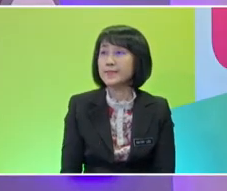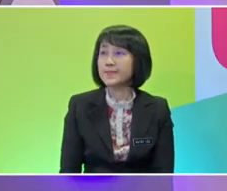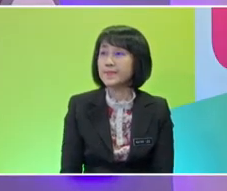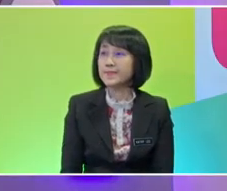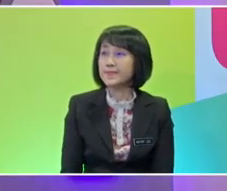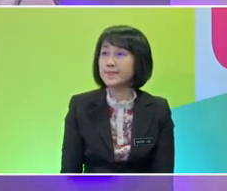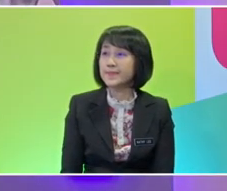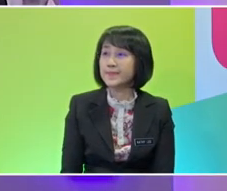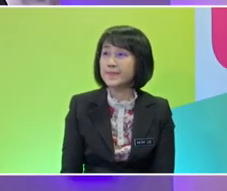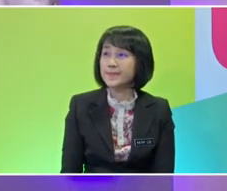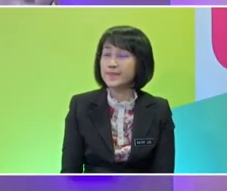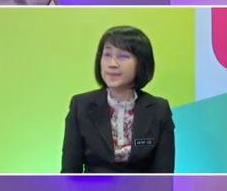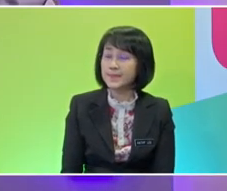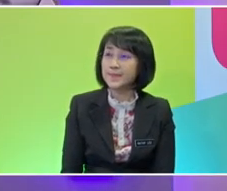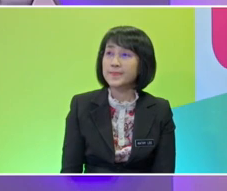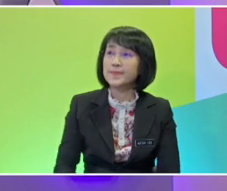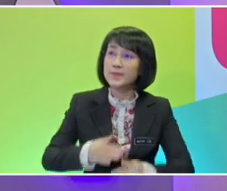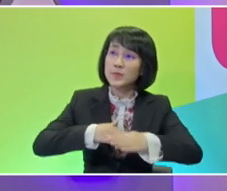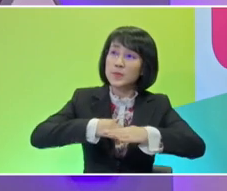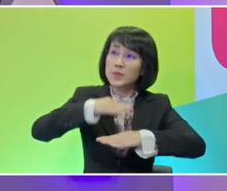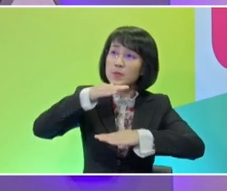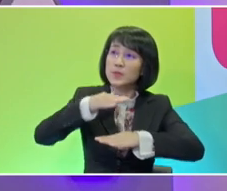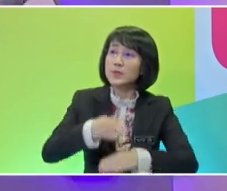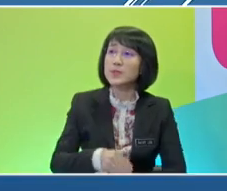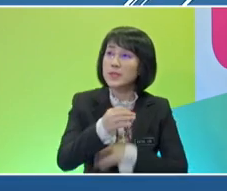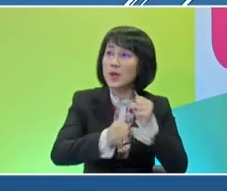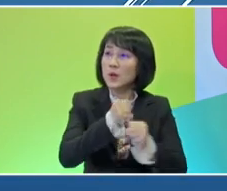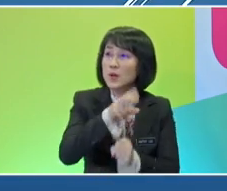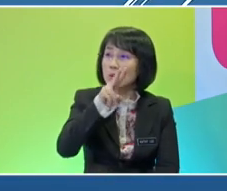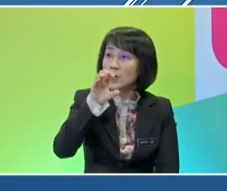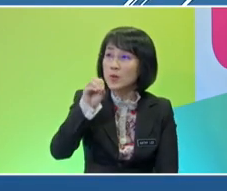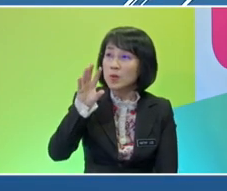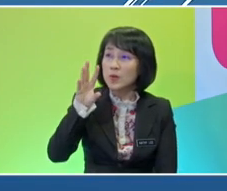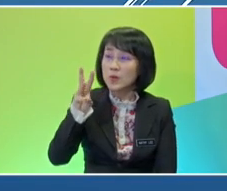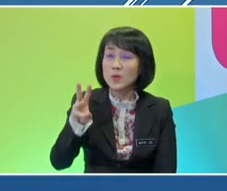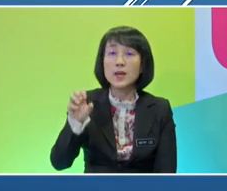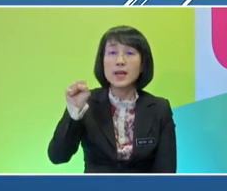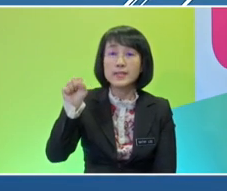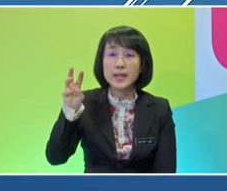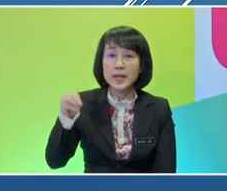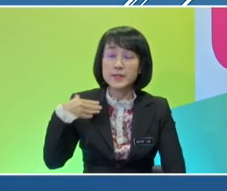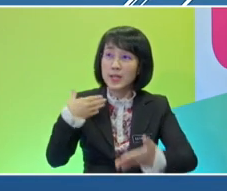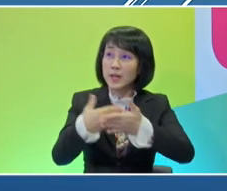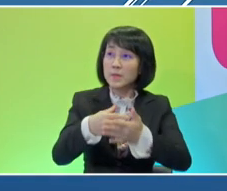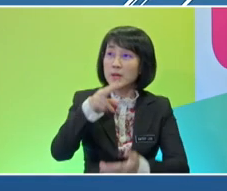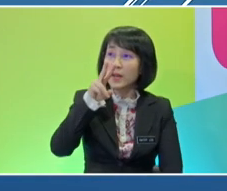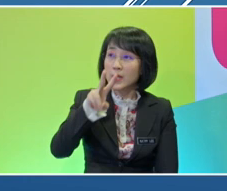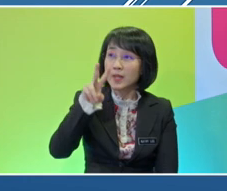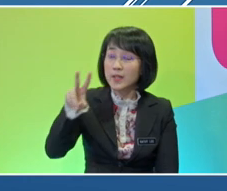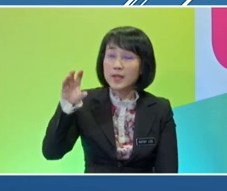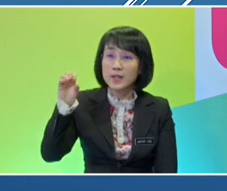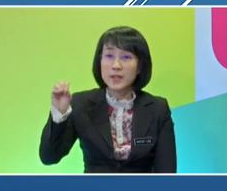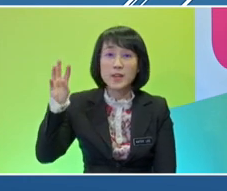nengok wujud antara tahun 206 sebelum masih hingga 220